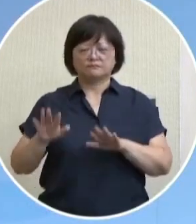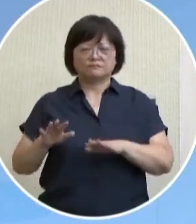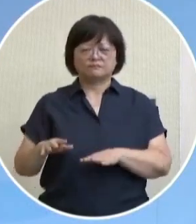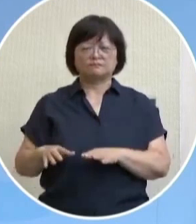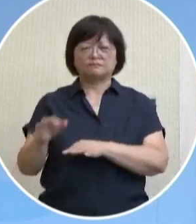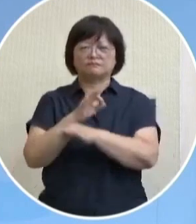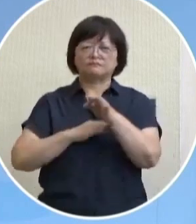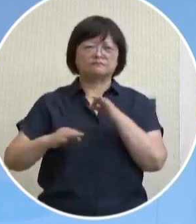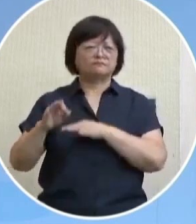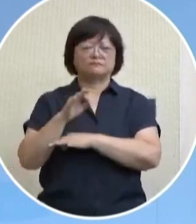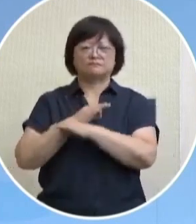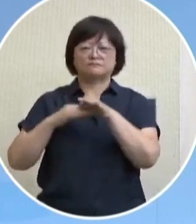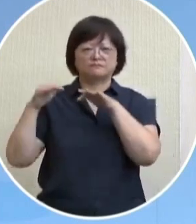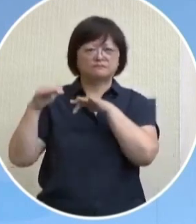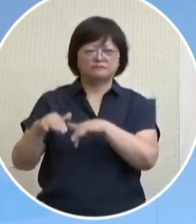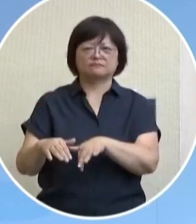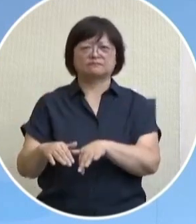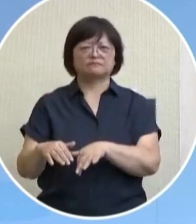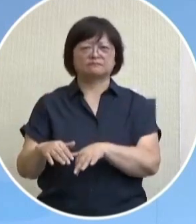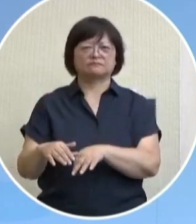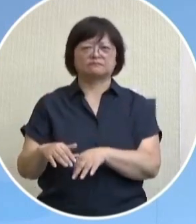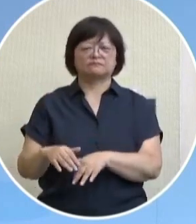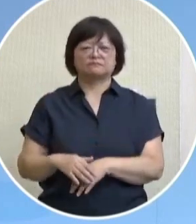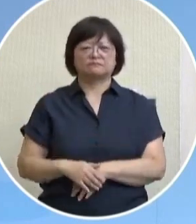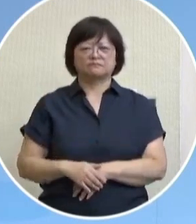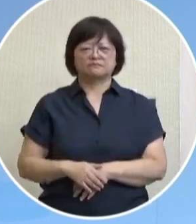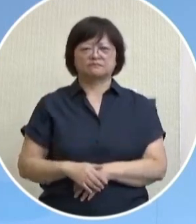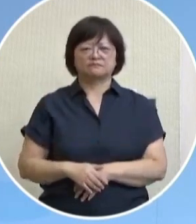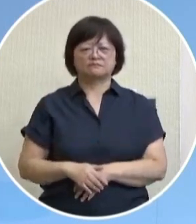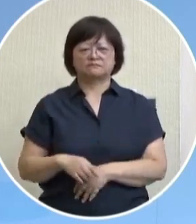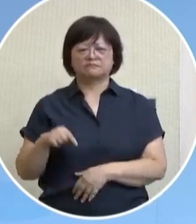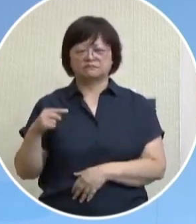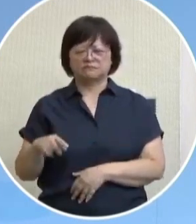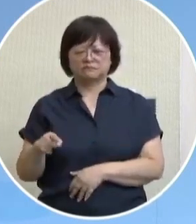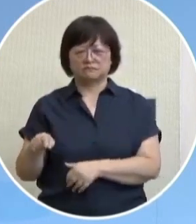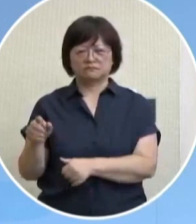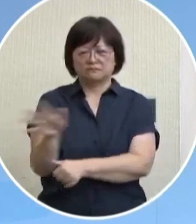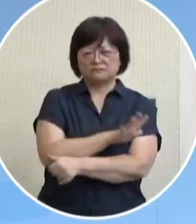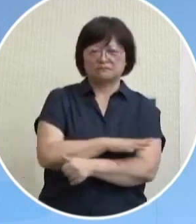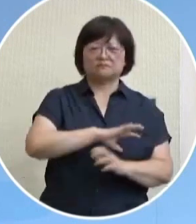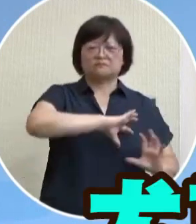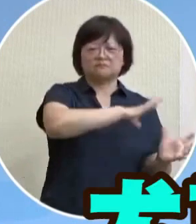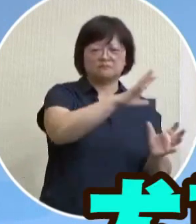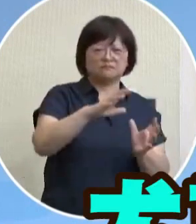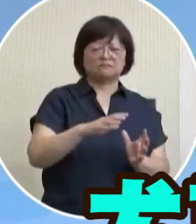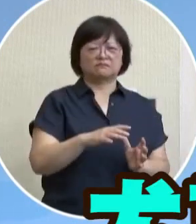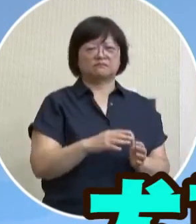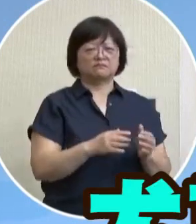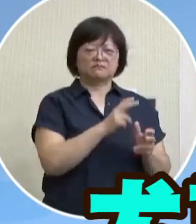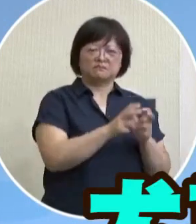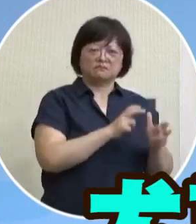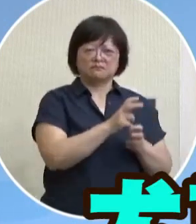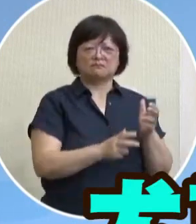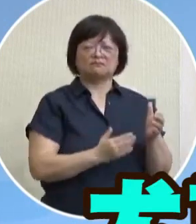境，而且当他觉得影响到全世界的供应链，尤其是自由世